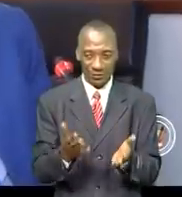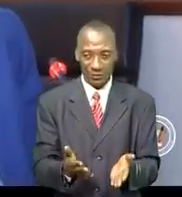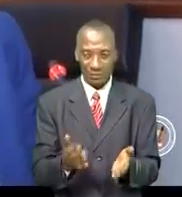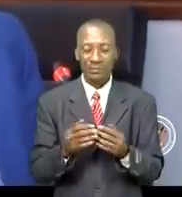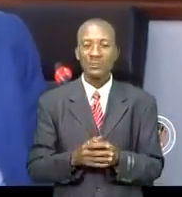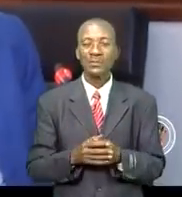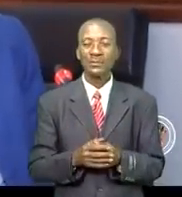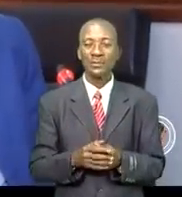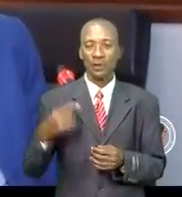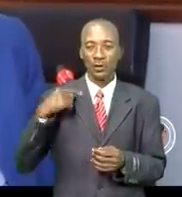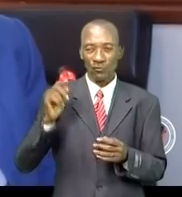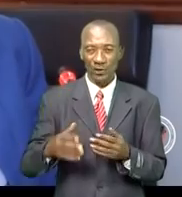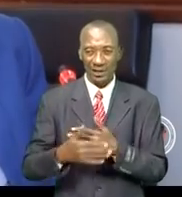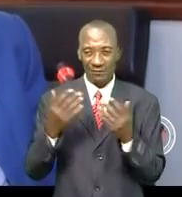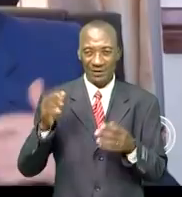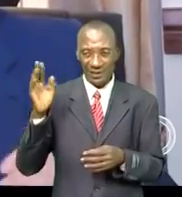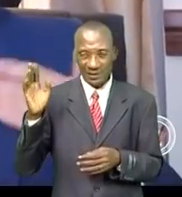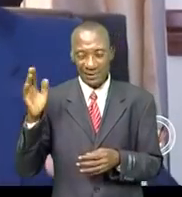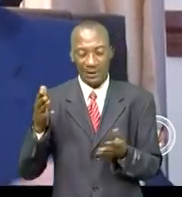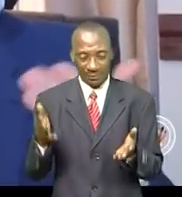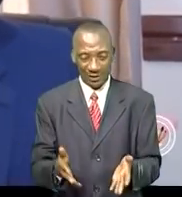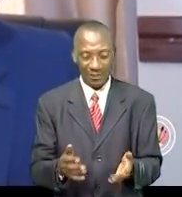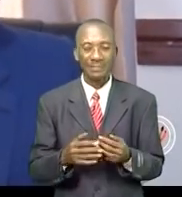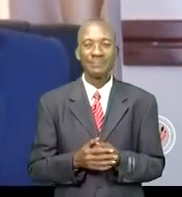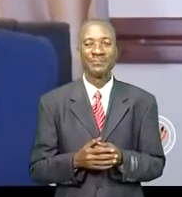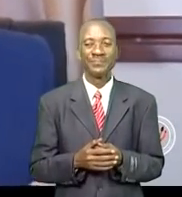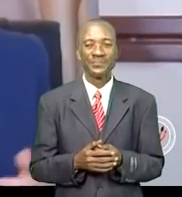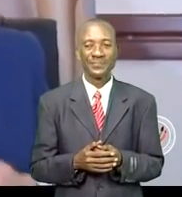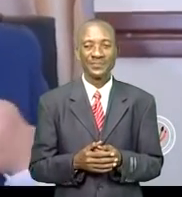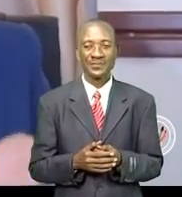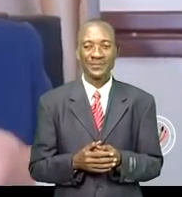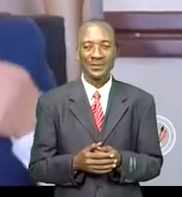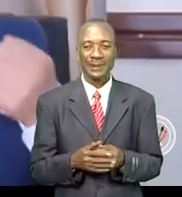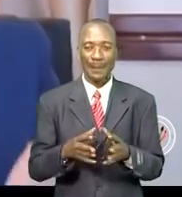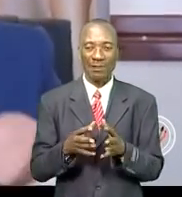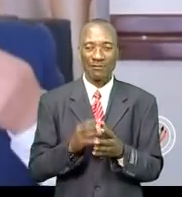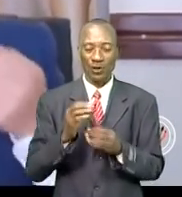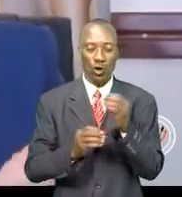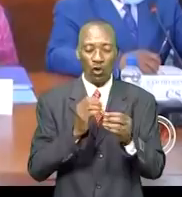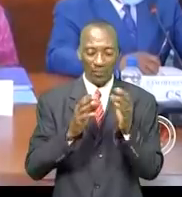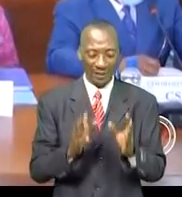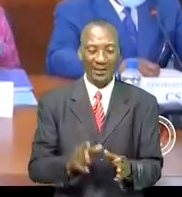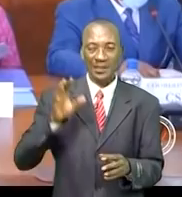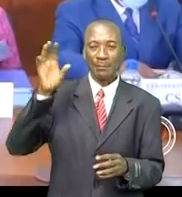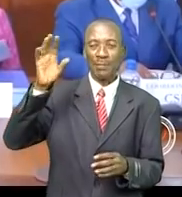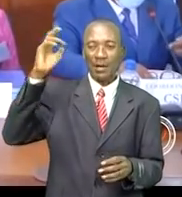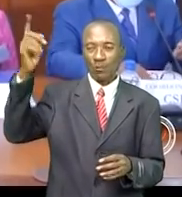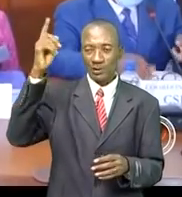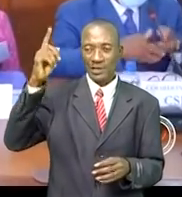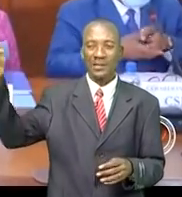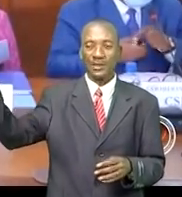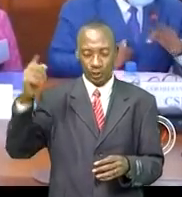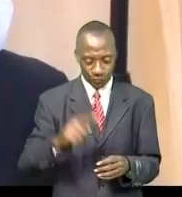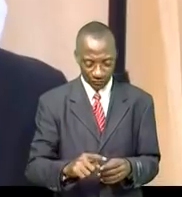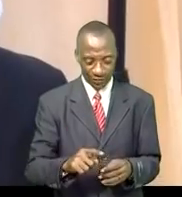le gouverneur de la ville-province Kinshasa, Gentil Ngobila, et Christopher Carré, directeur des opérations de la Banque mondiale en République démocratique du Congo,